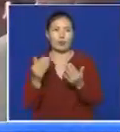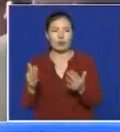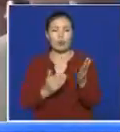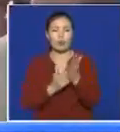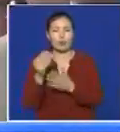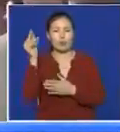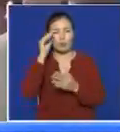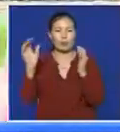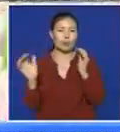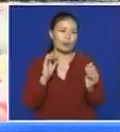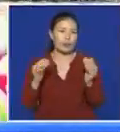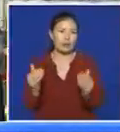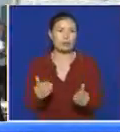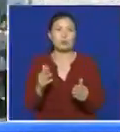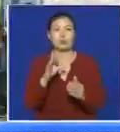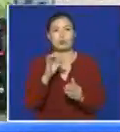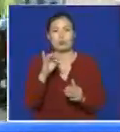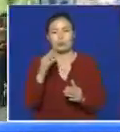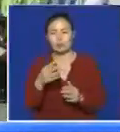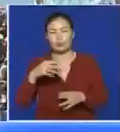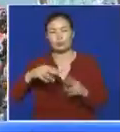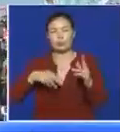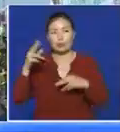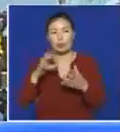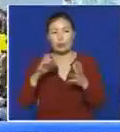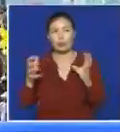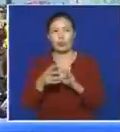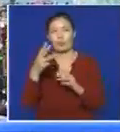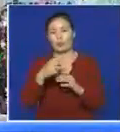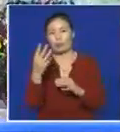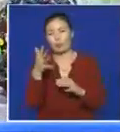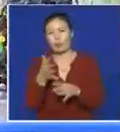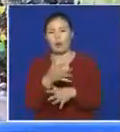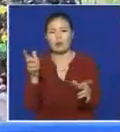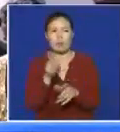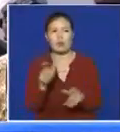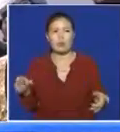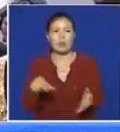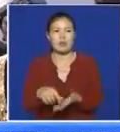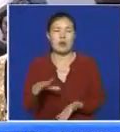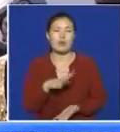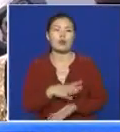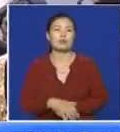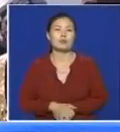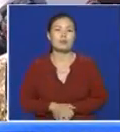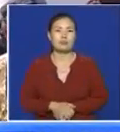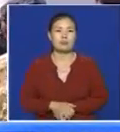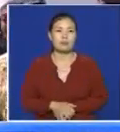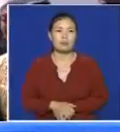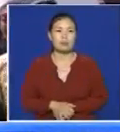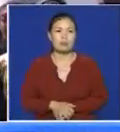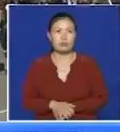жоғарғы оқу орнының студенттері, құрыш білек құрылышылар сынды 33 ұжым 5000-нан астам адам қатысты. Крупная нефтедобывающая компания,